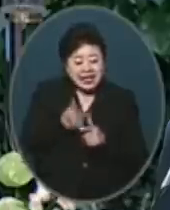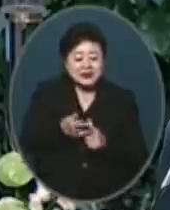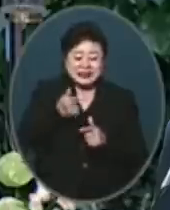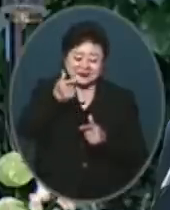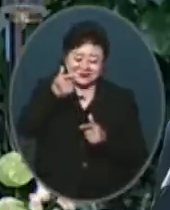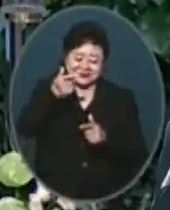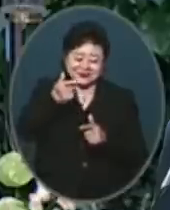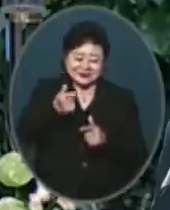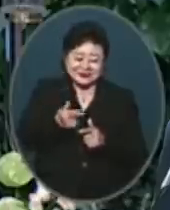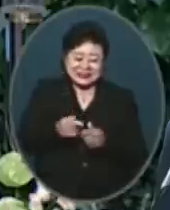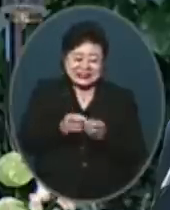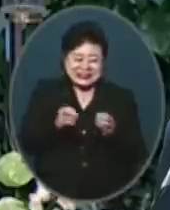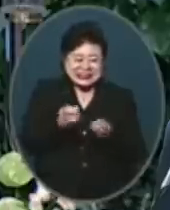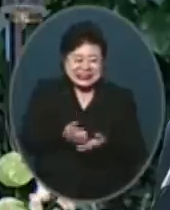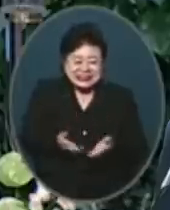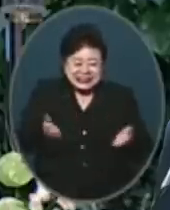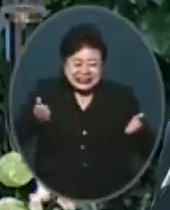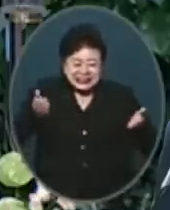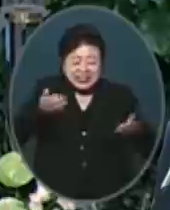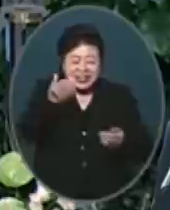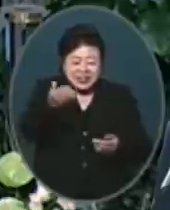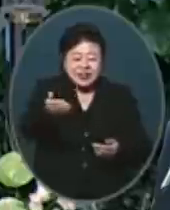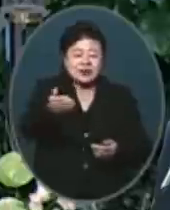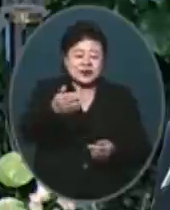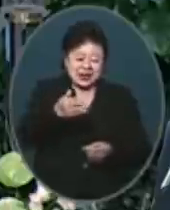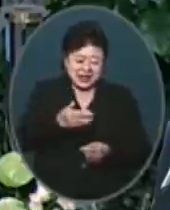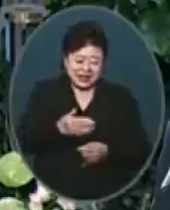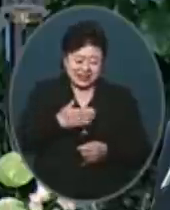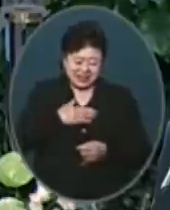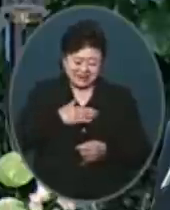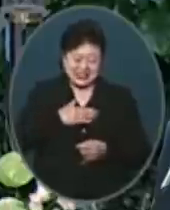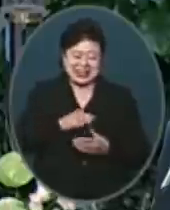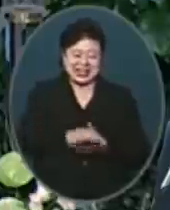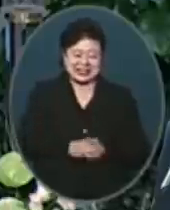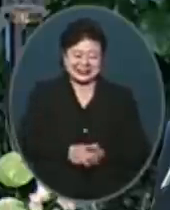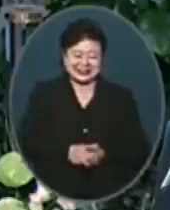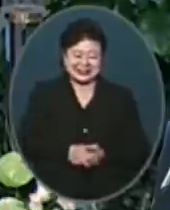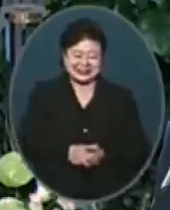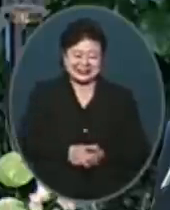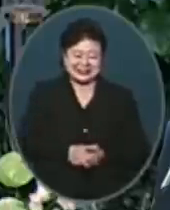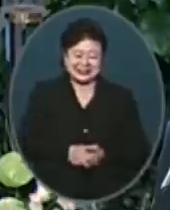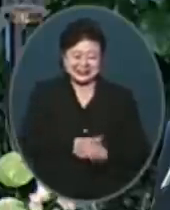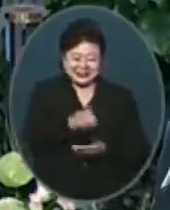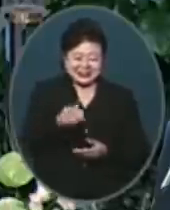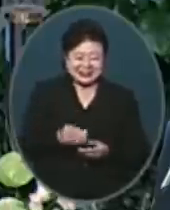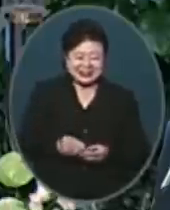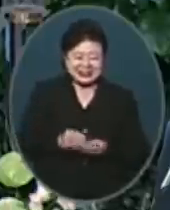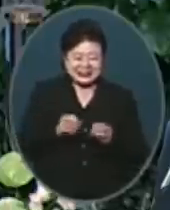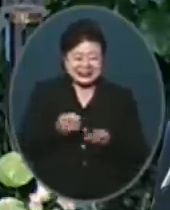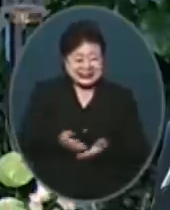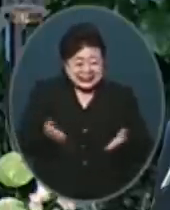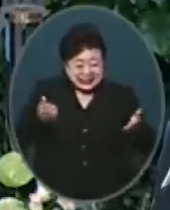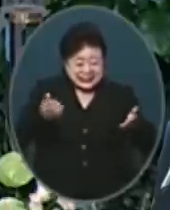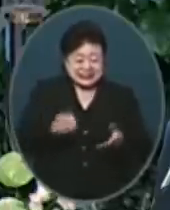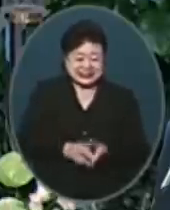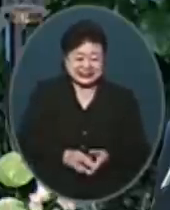예수님, 질그릇은 여러분과 접니다. 우리는 질그릇같이